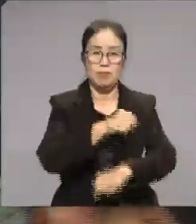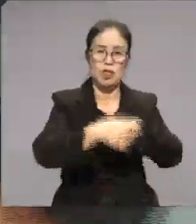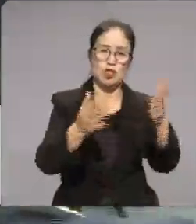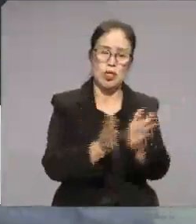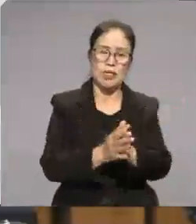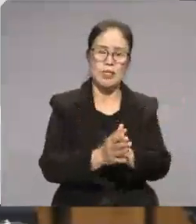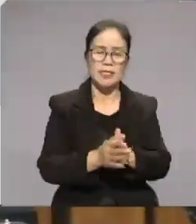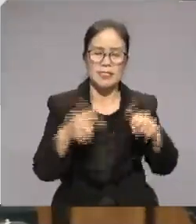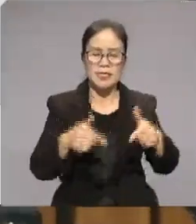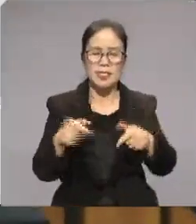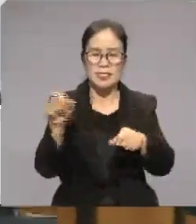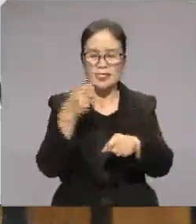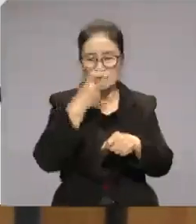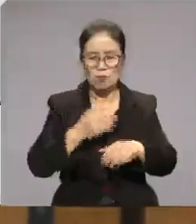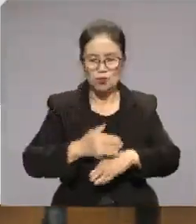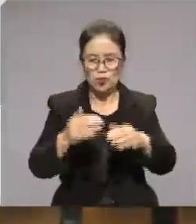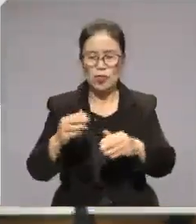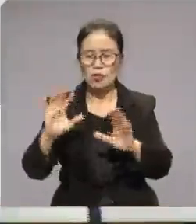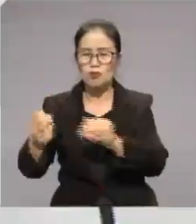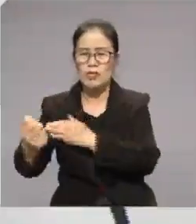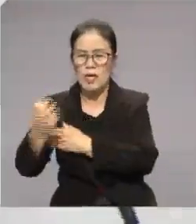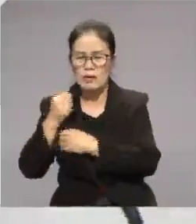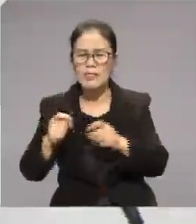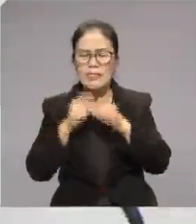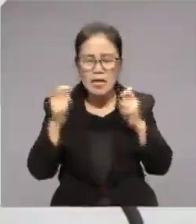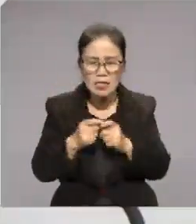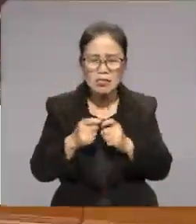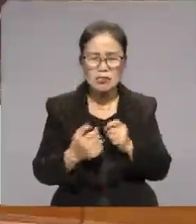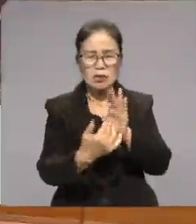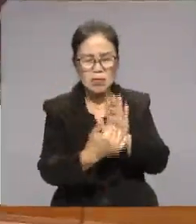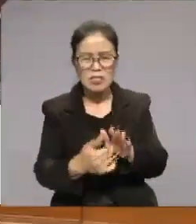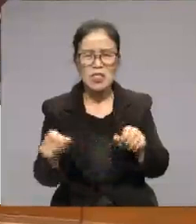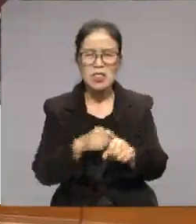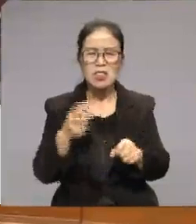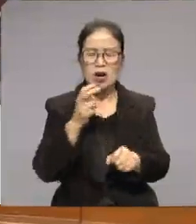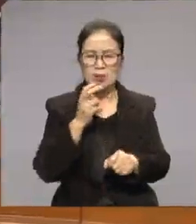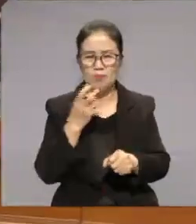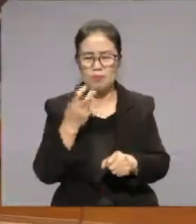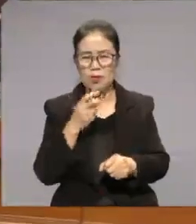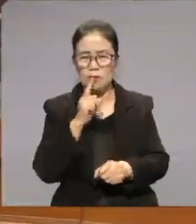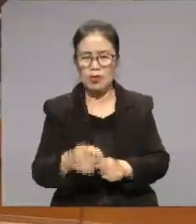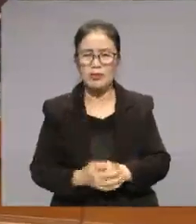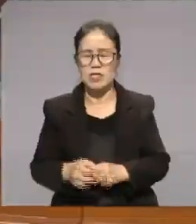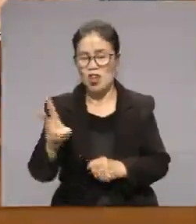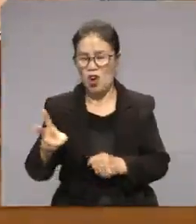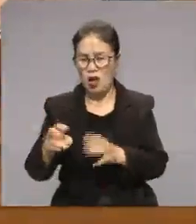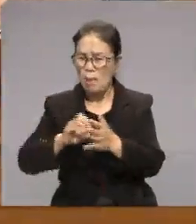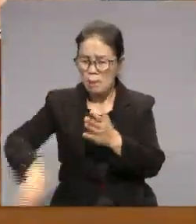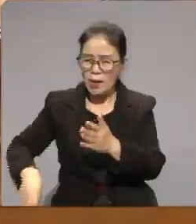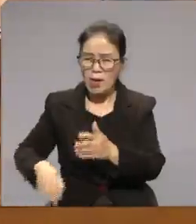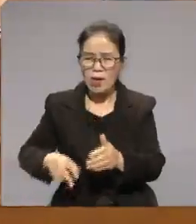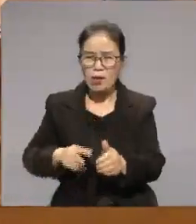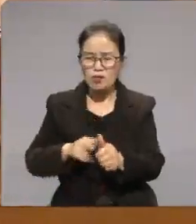더불어민주당의 상설특검 추진에 국민의힘은 사설특검이자 방탄특검이라고 날을 세웠습니다. 여당을 배제한 특검